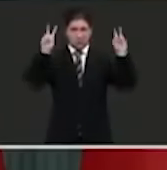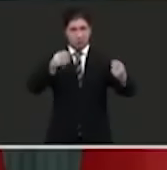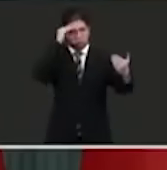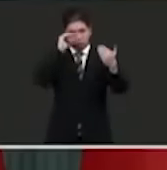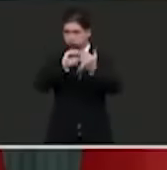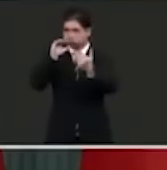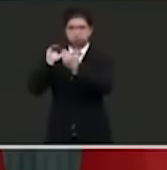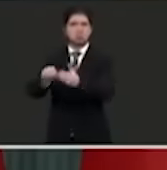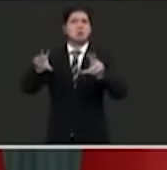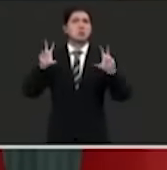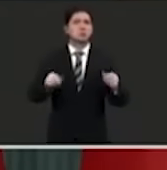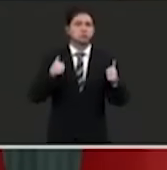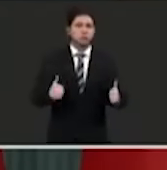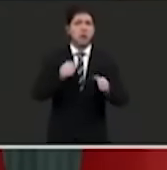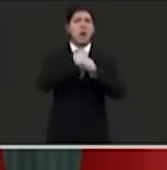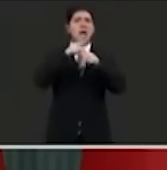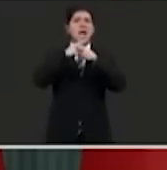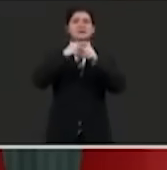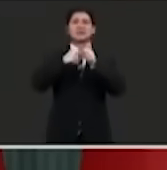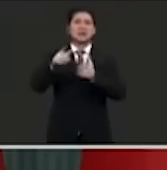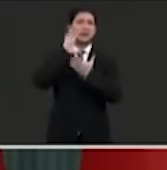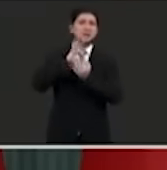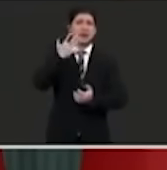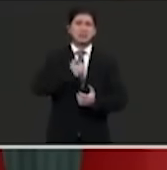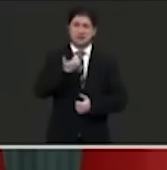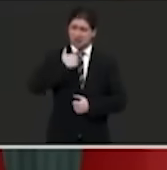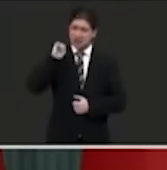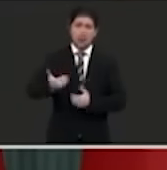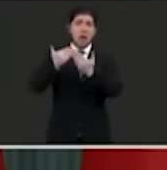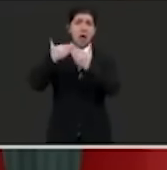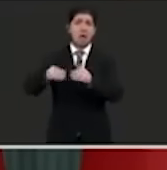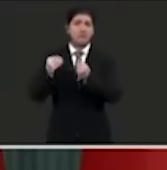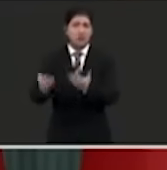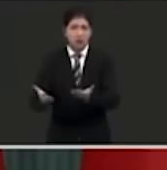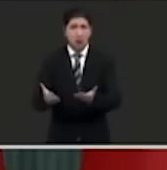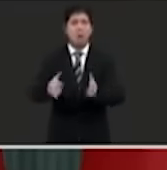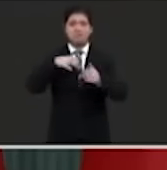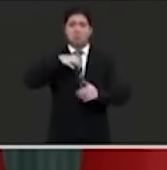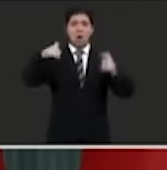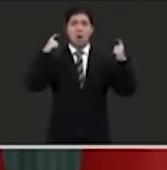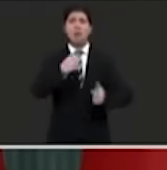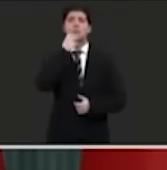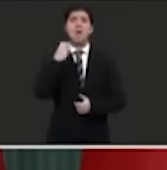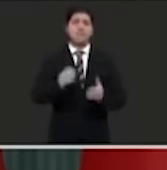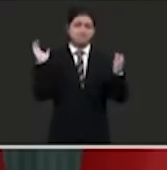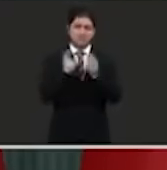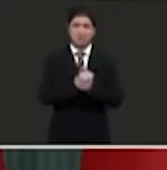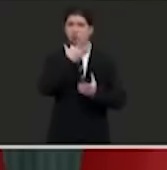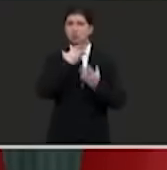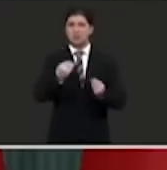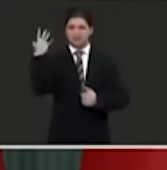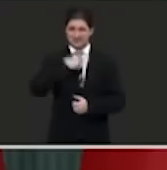kaldık. Gazze'deki insani trajedinin engellenmesi ve bölgede kalıcı barışın tesisi